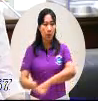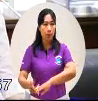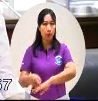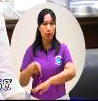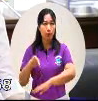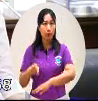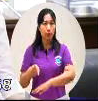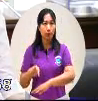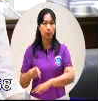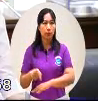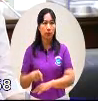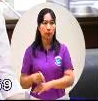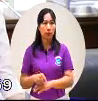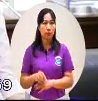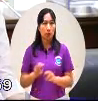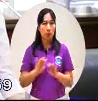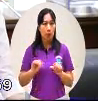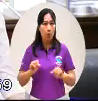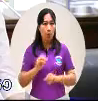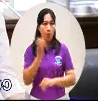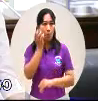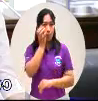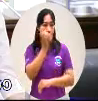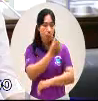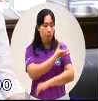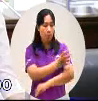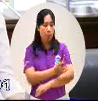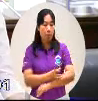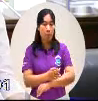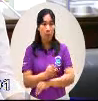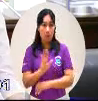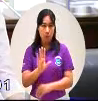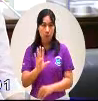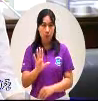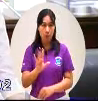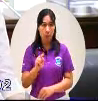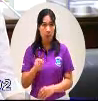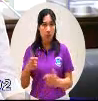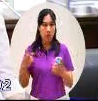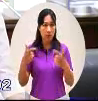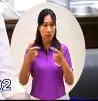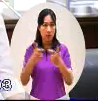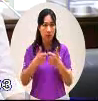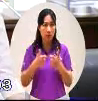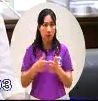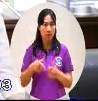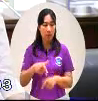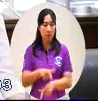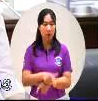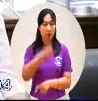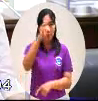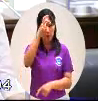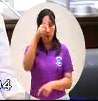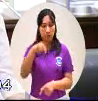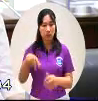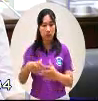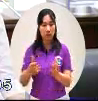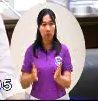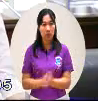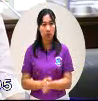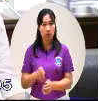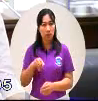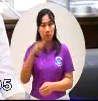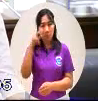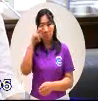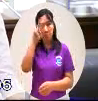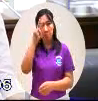纳子兰溪我想这个水利局看看配合南井这个区块看看上方那